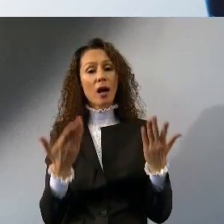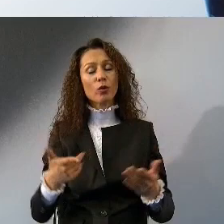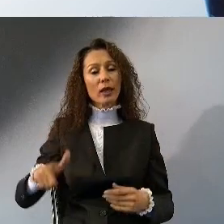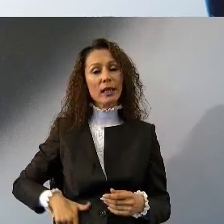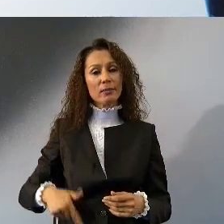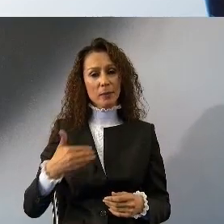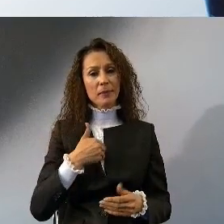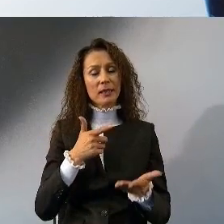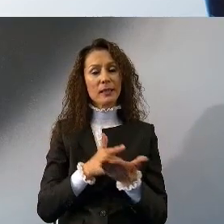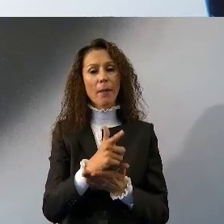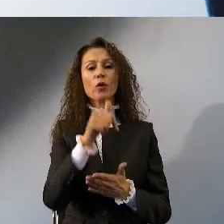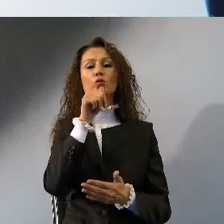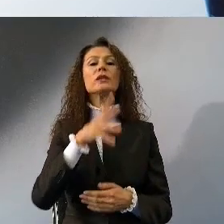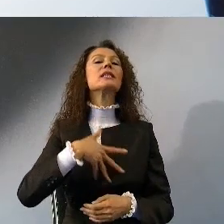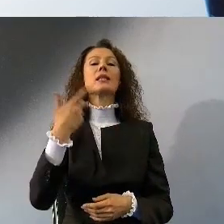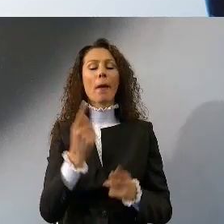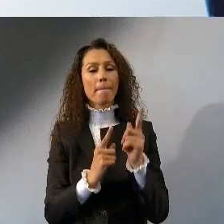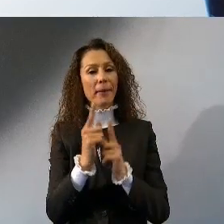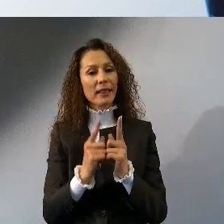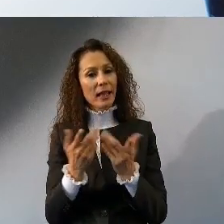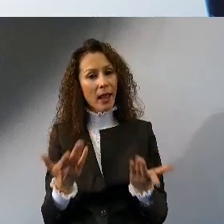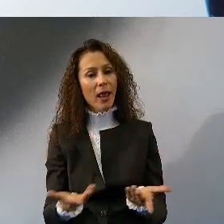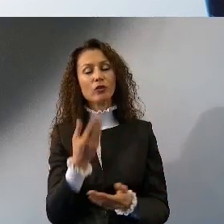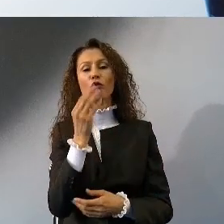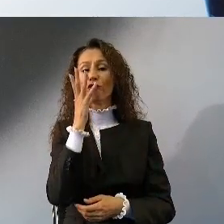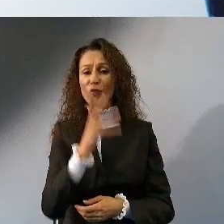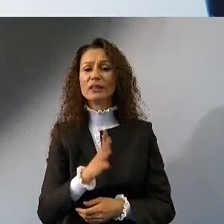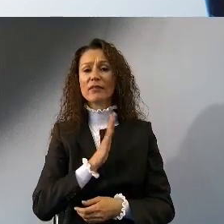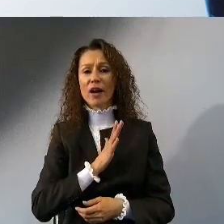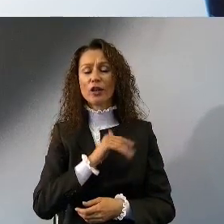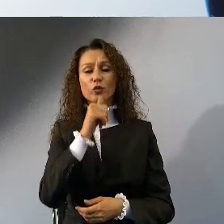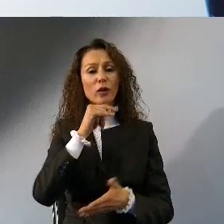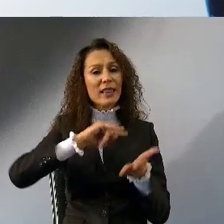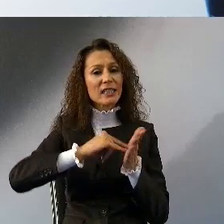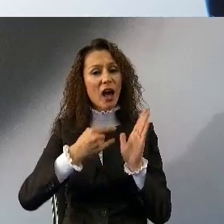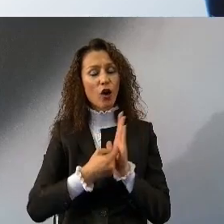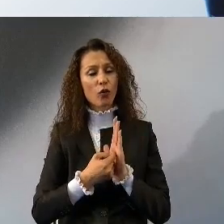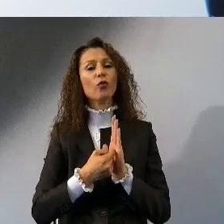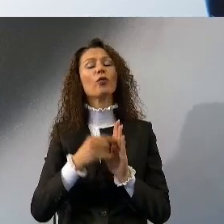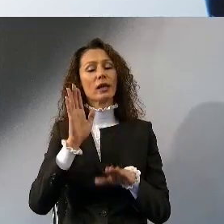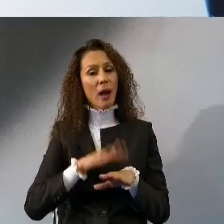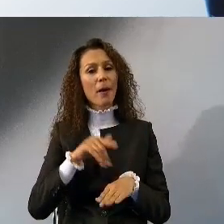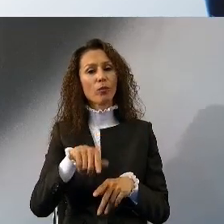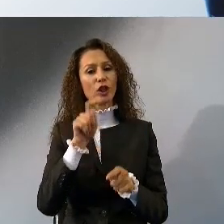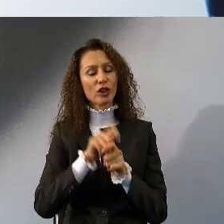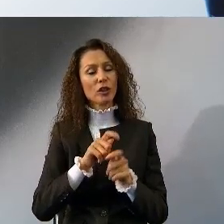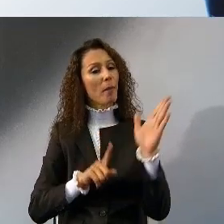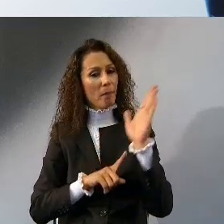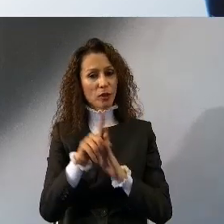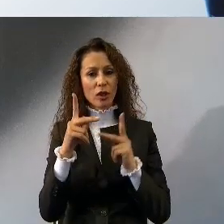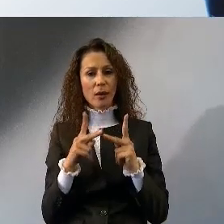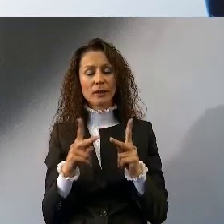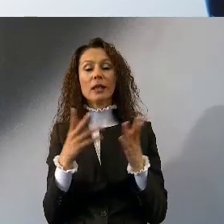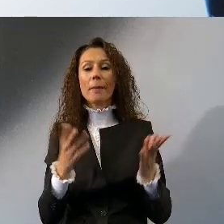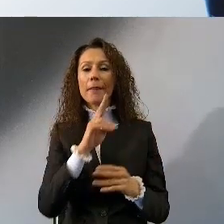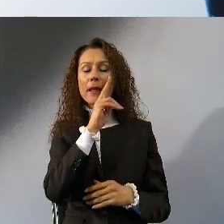tarımında birazdan söyleyeceğim, su istemeyen yem bitkileriyle pekala biz sulamayı tasarruflu bir şekilde yaparak bu işi başarabiliriz. Ama